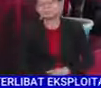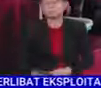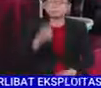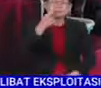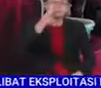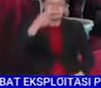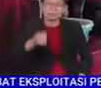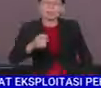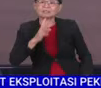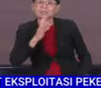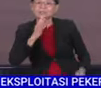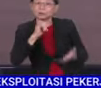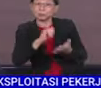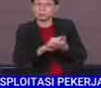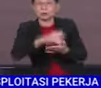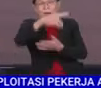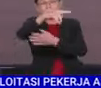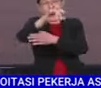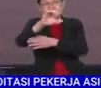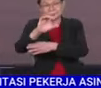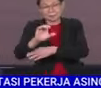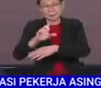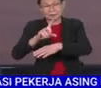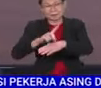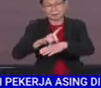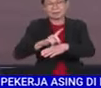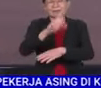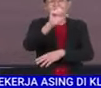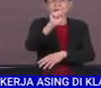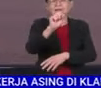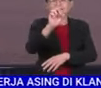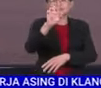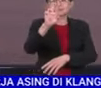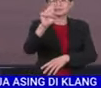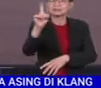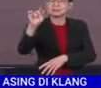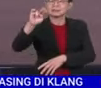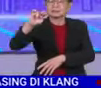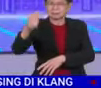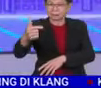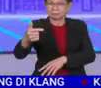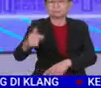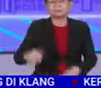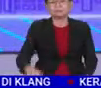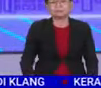Tan Sri Anwar berkata demikian pada sidang media di Serdang.